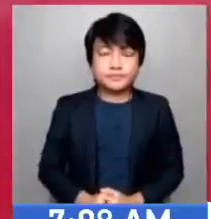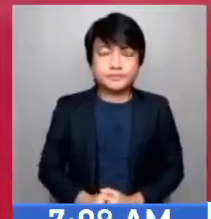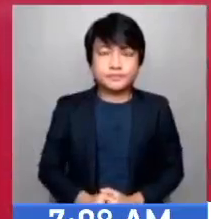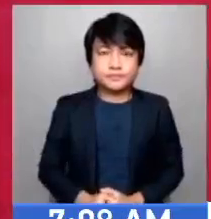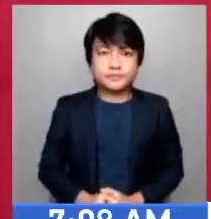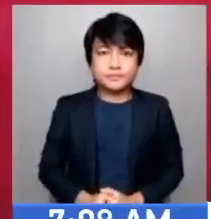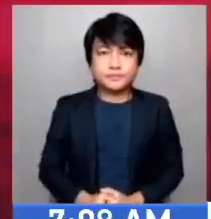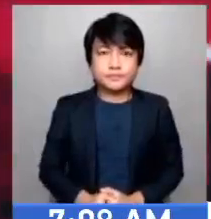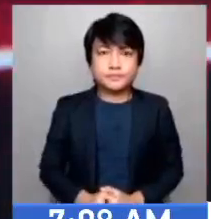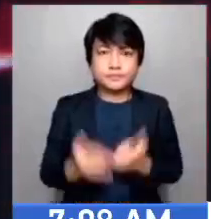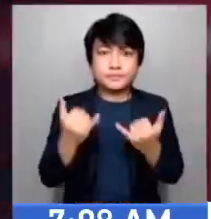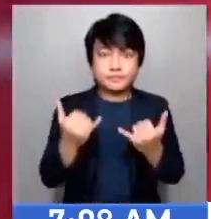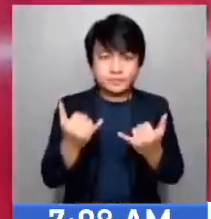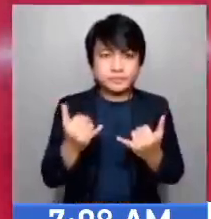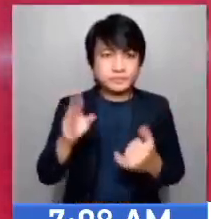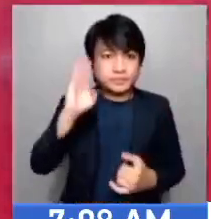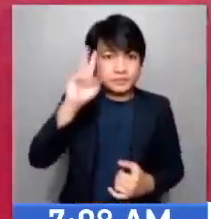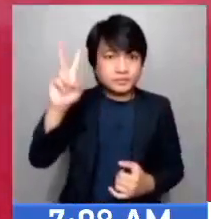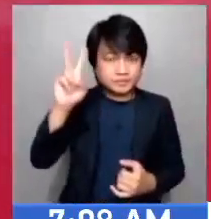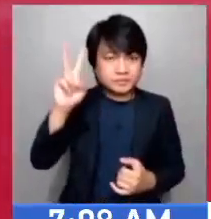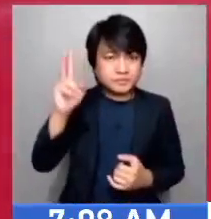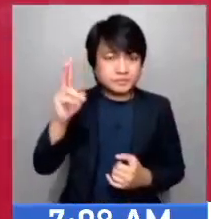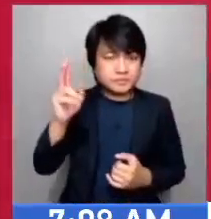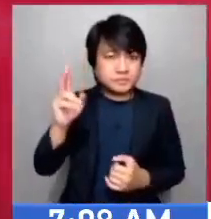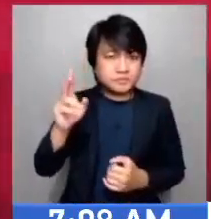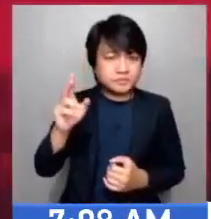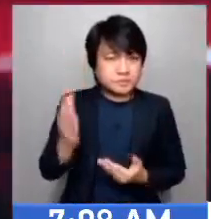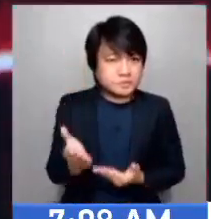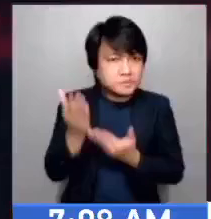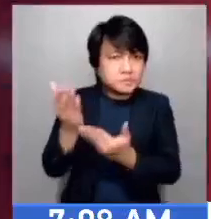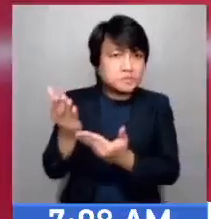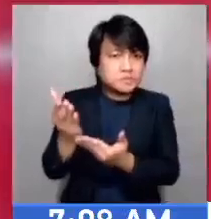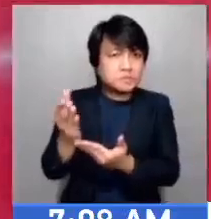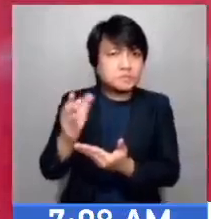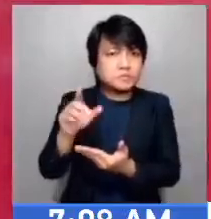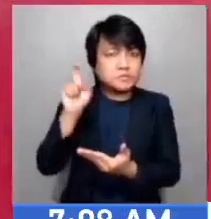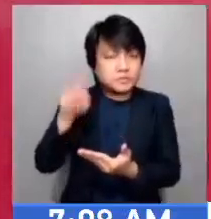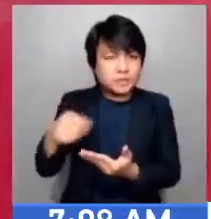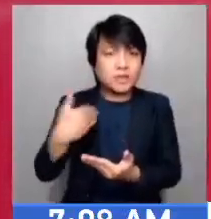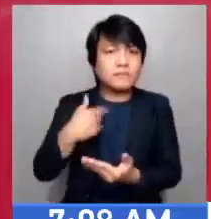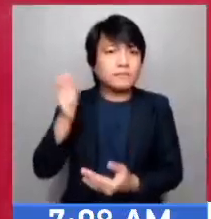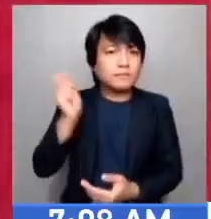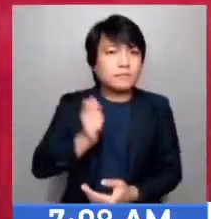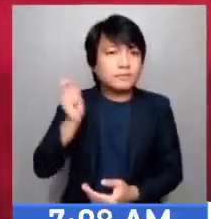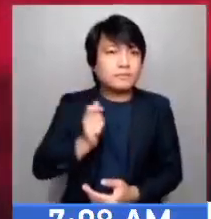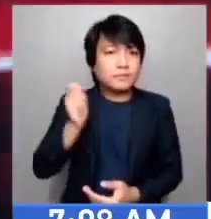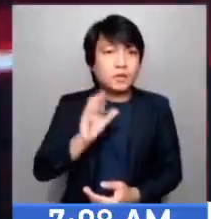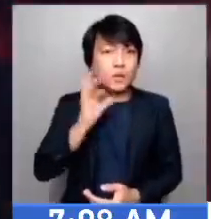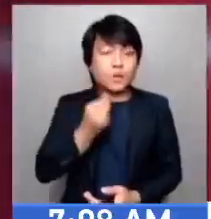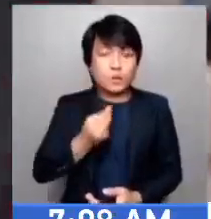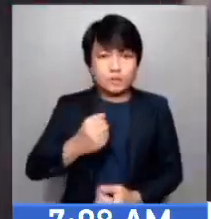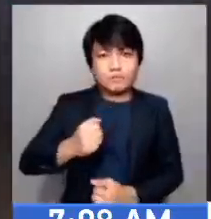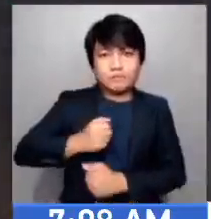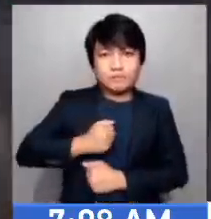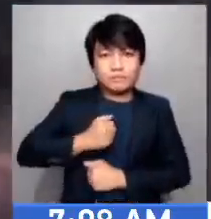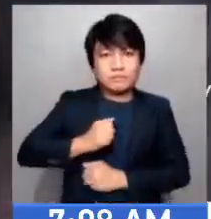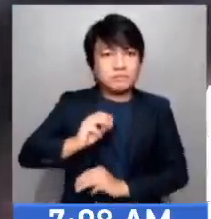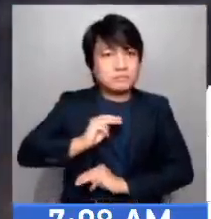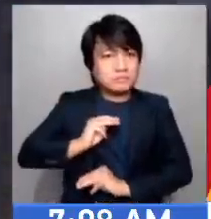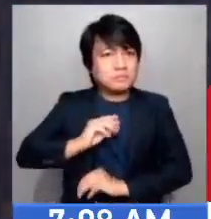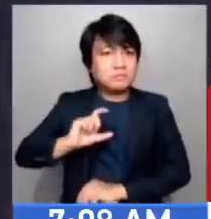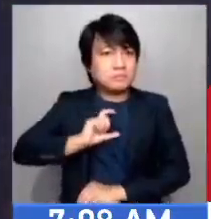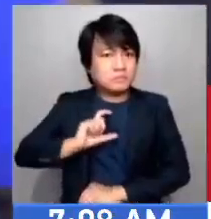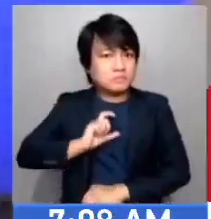Isinusulong ni Pangulong Bongbong Marcos na magkaroon ng self-regenerating pension plans para sa mga taga-militar at pulisya. Ayon sa Pangulo, bumubuo na sila